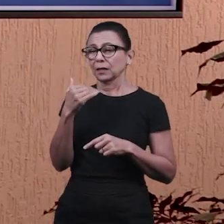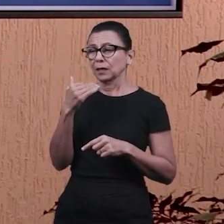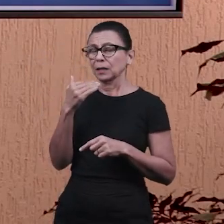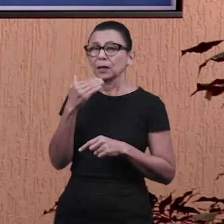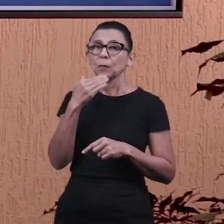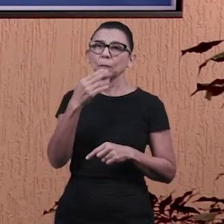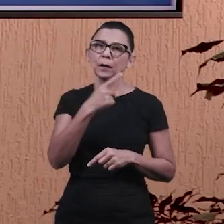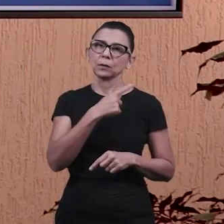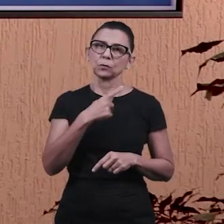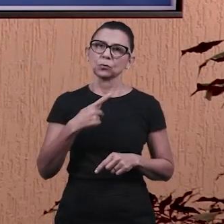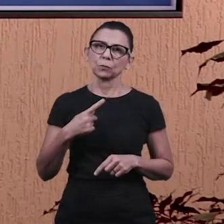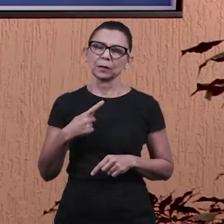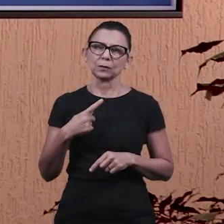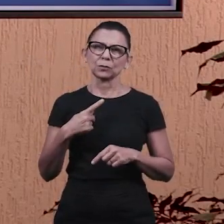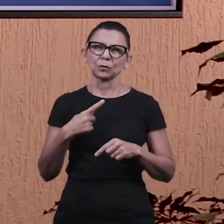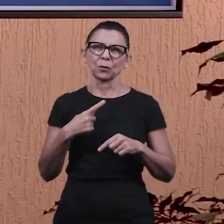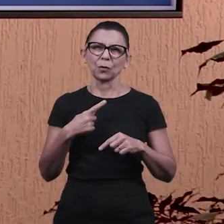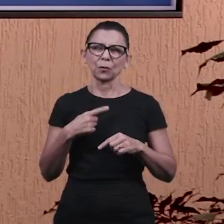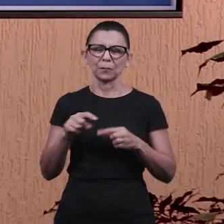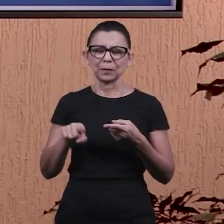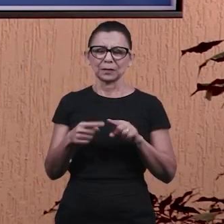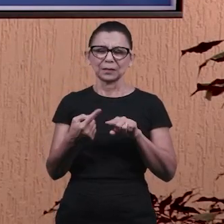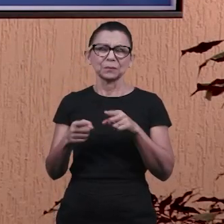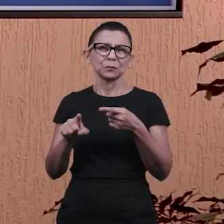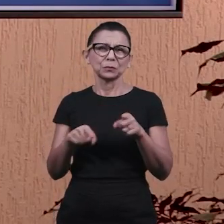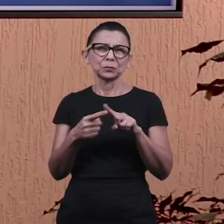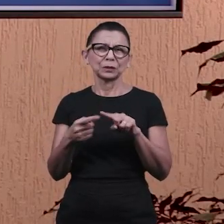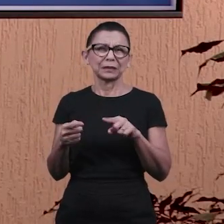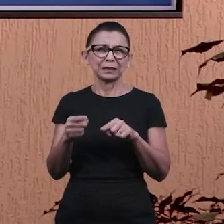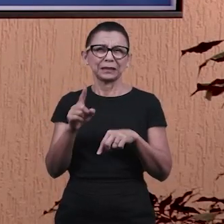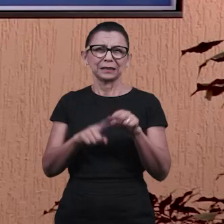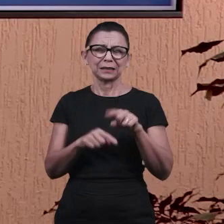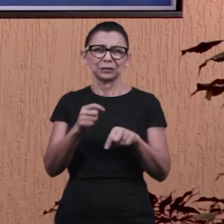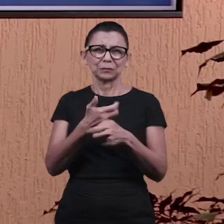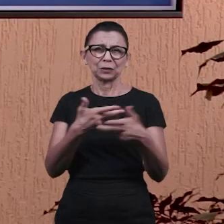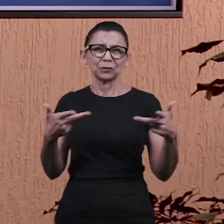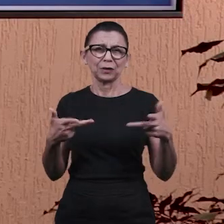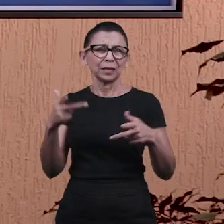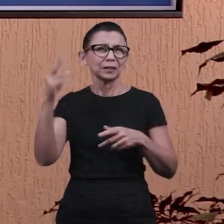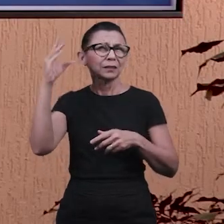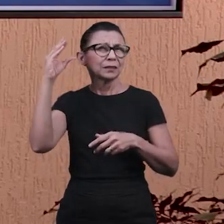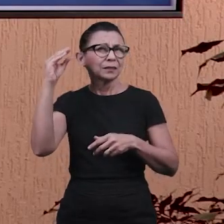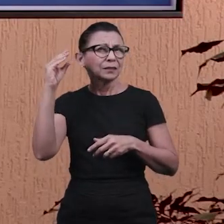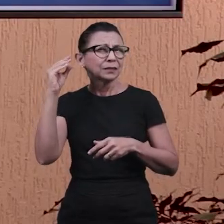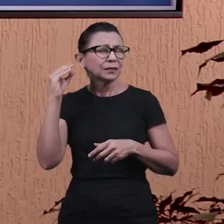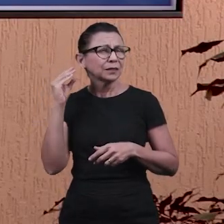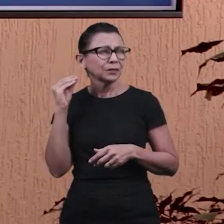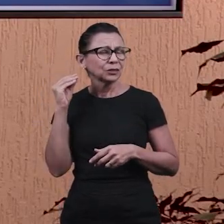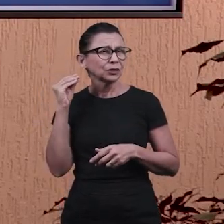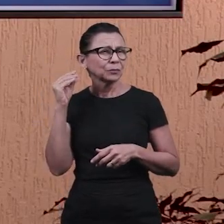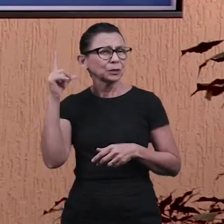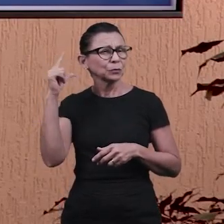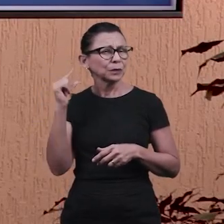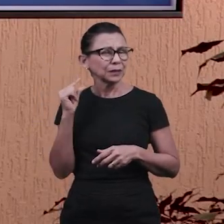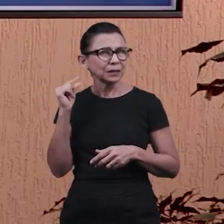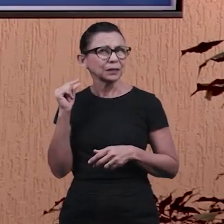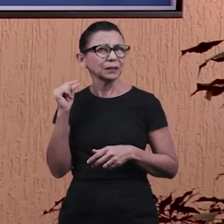trop fort, on peut parler au pasteur et demander pour baisser un peu, éviter que l'enfant soit assise à